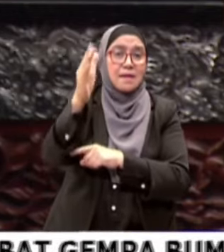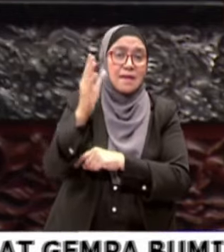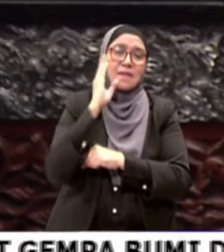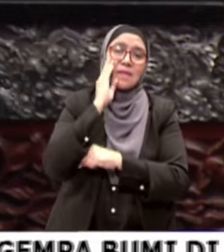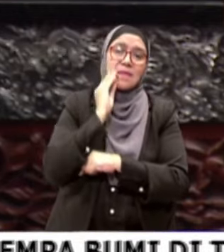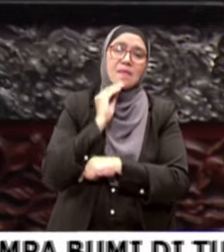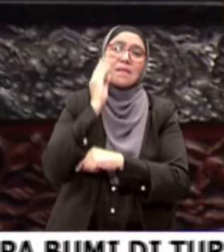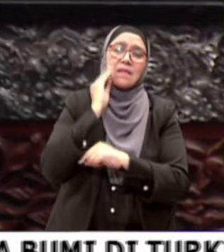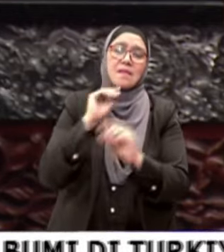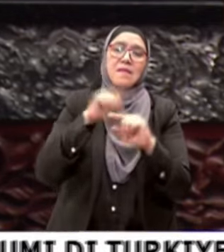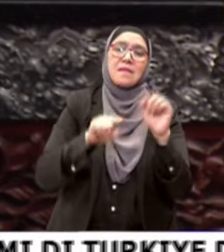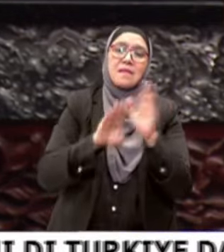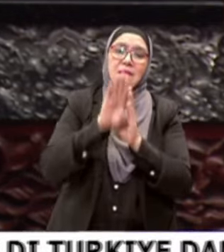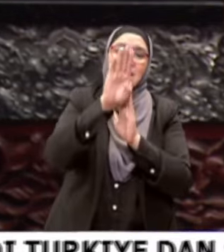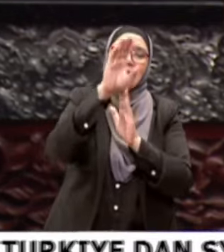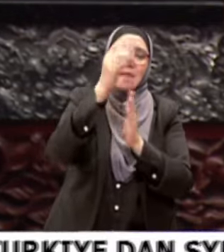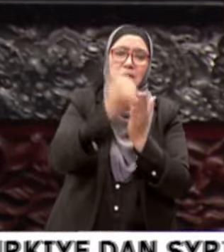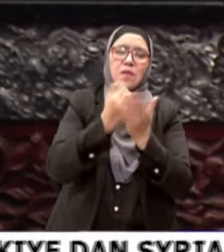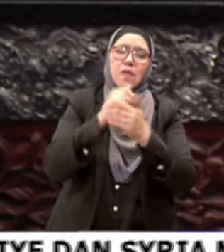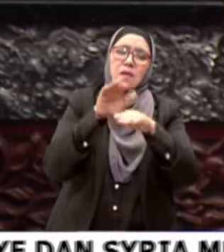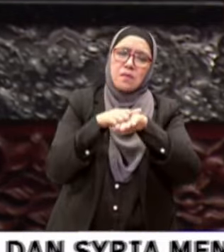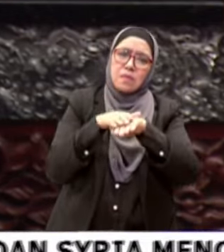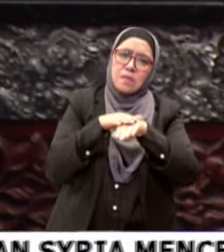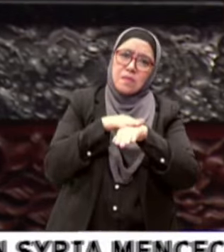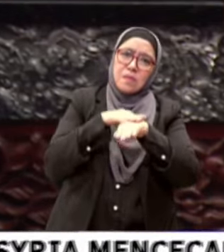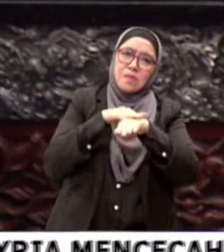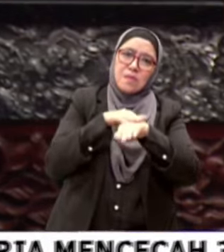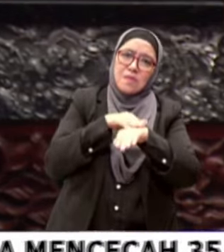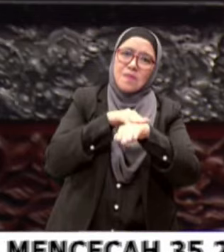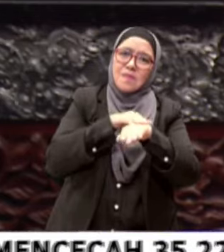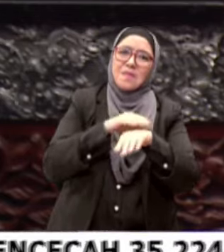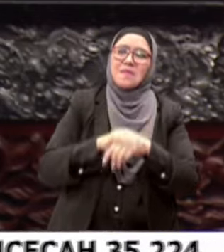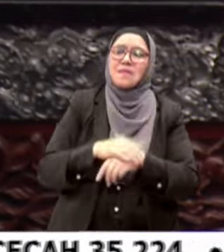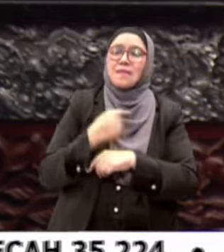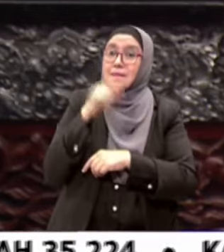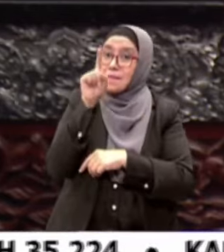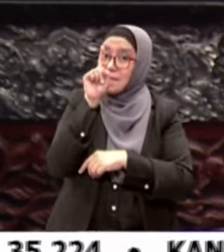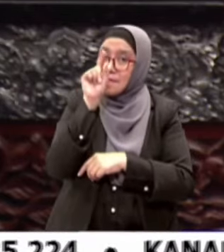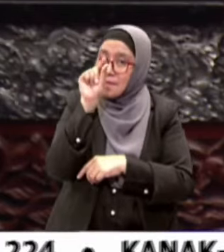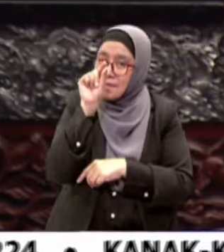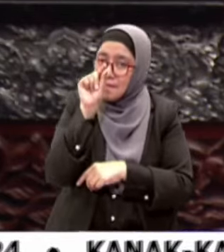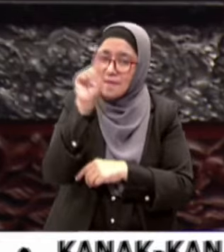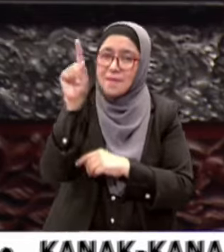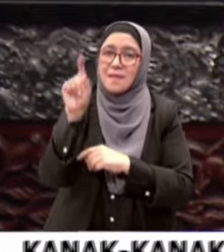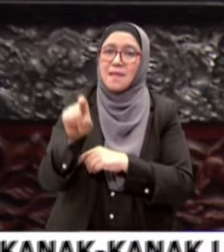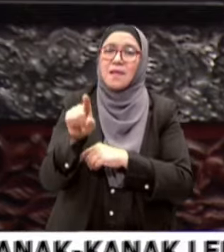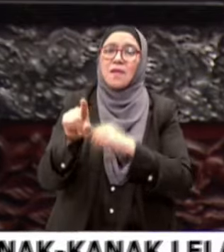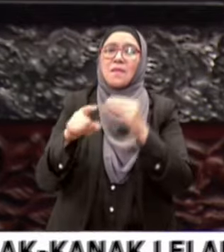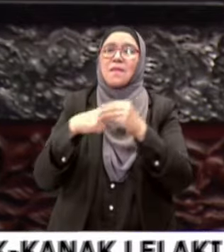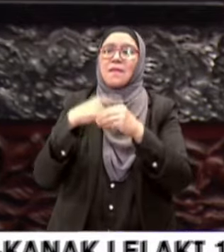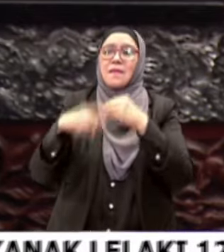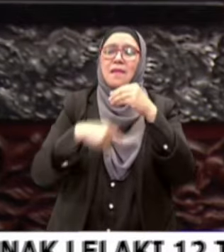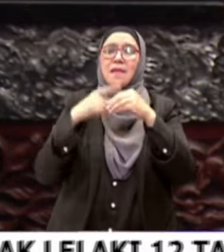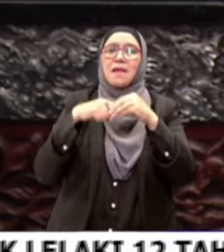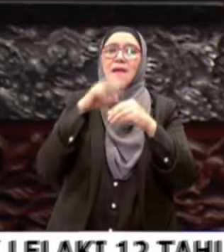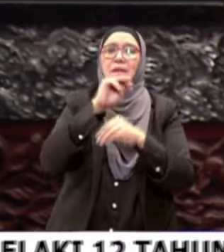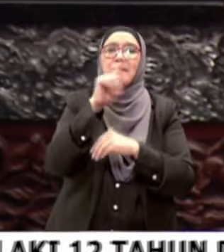pertumbuhan ekonomi yang lebih lahan dan sedikit saja untuk menjawab soal dan mengenai M10 ya oleh